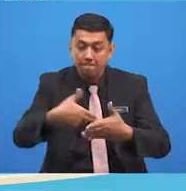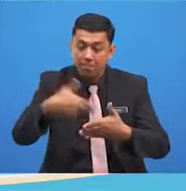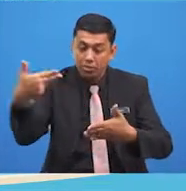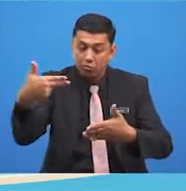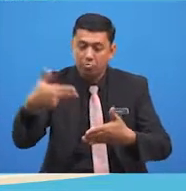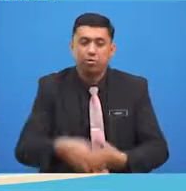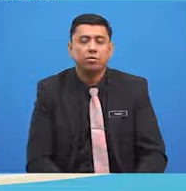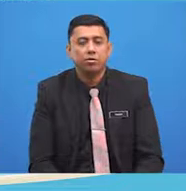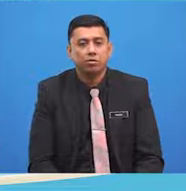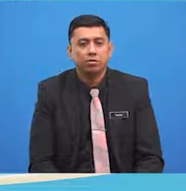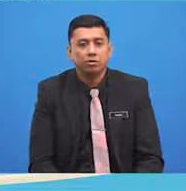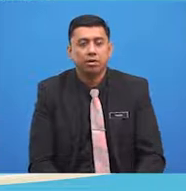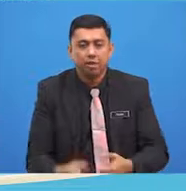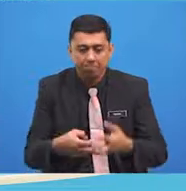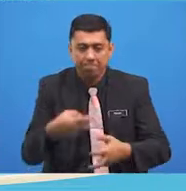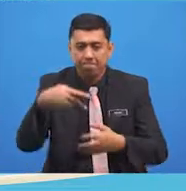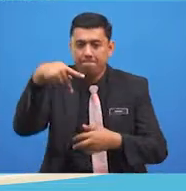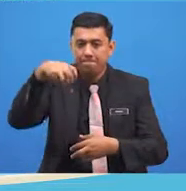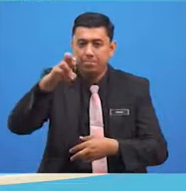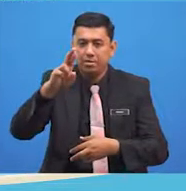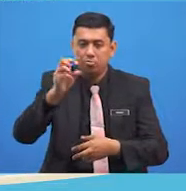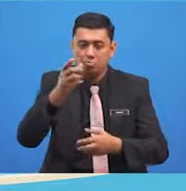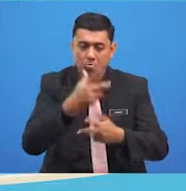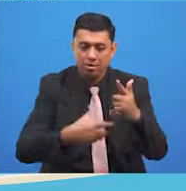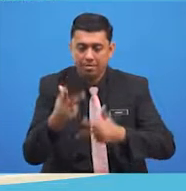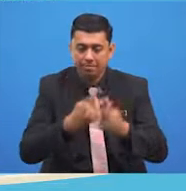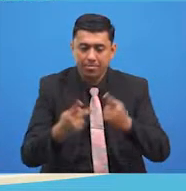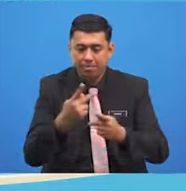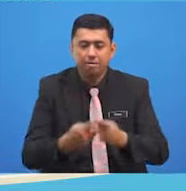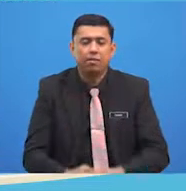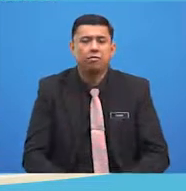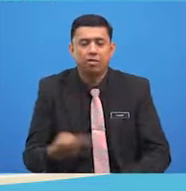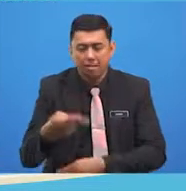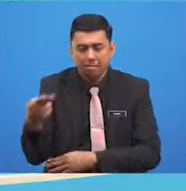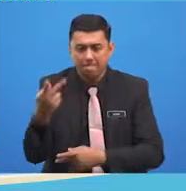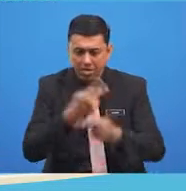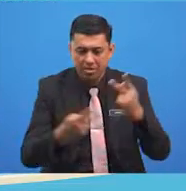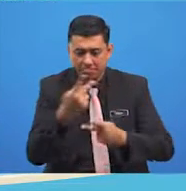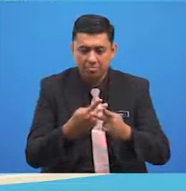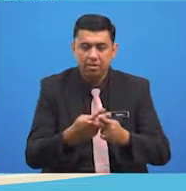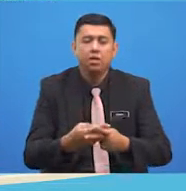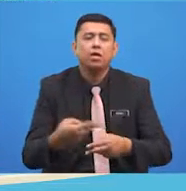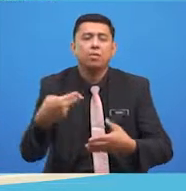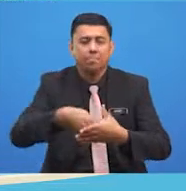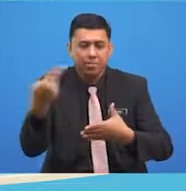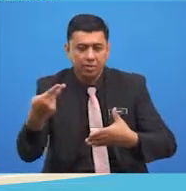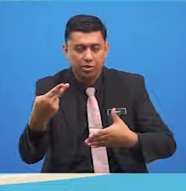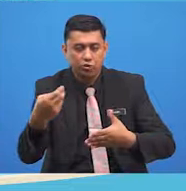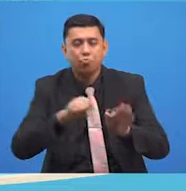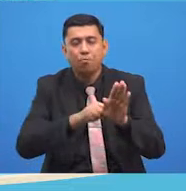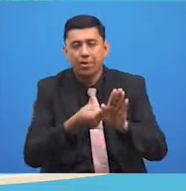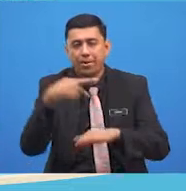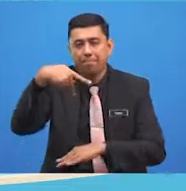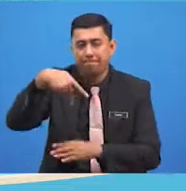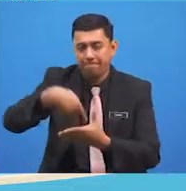petroleum iaitu industri petrokimia. Industri ini merupakan bahan kimia yang terhasil daripada sumber petroleum